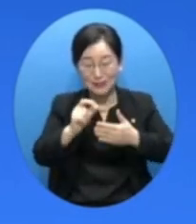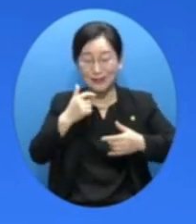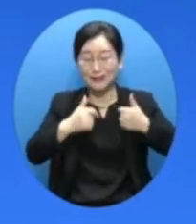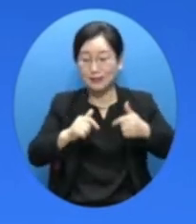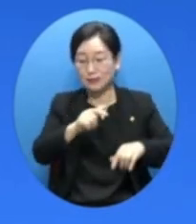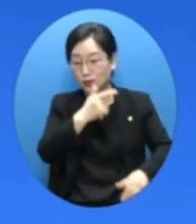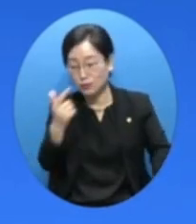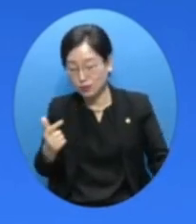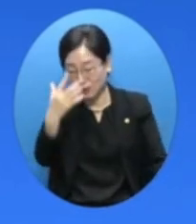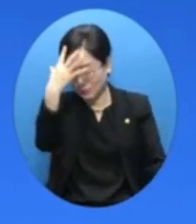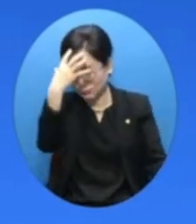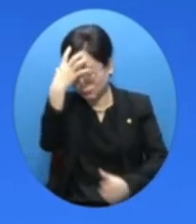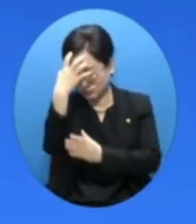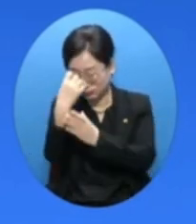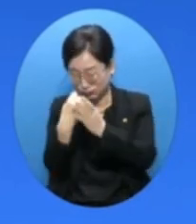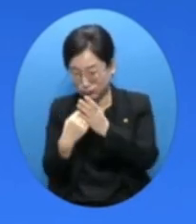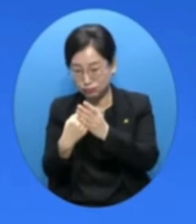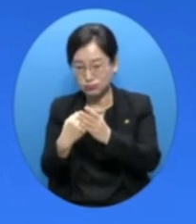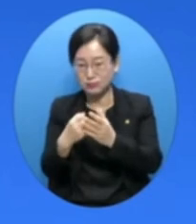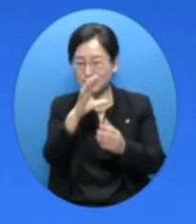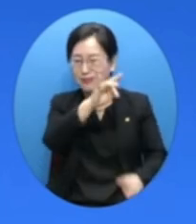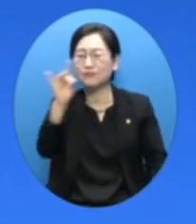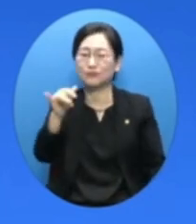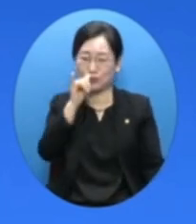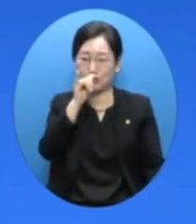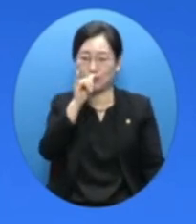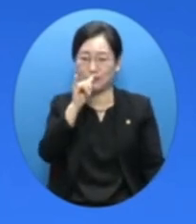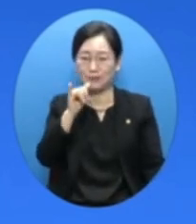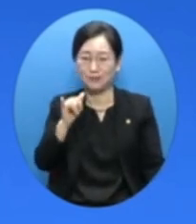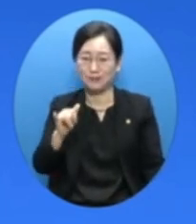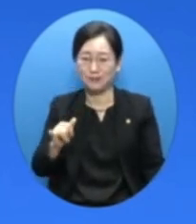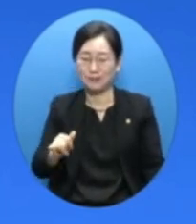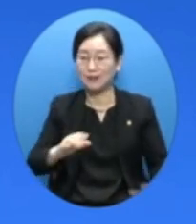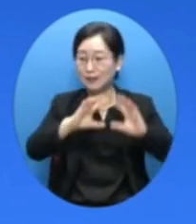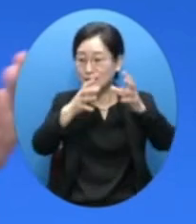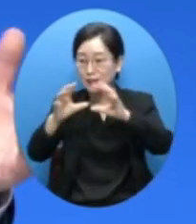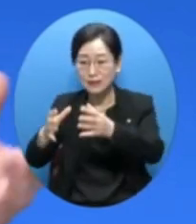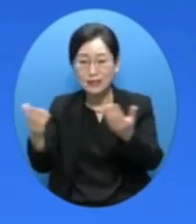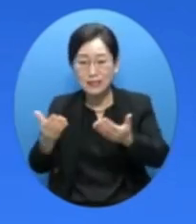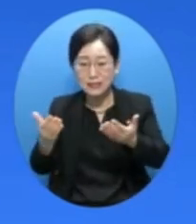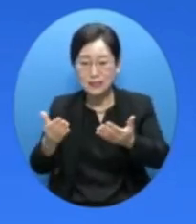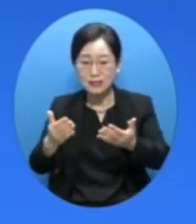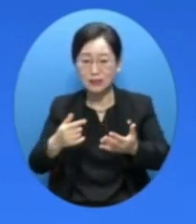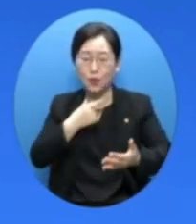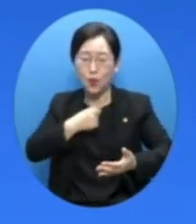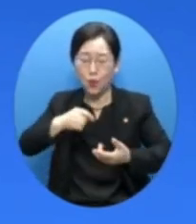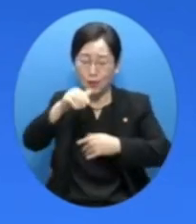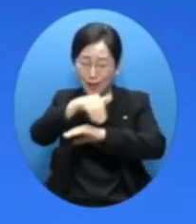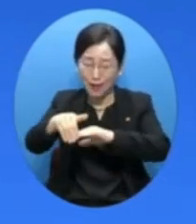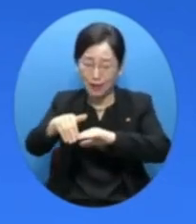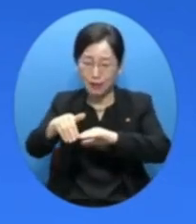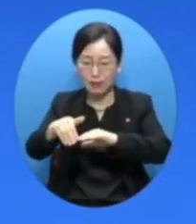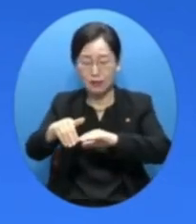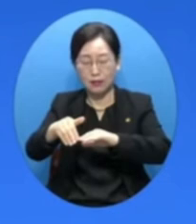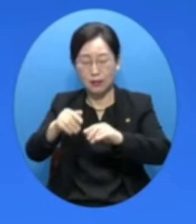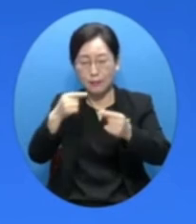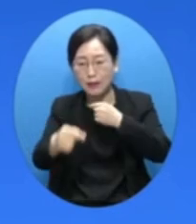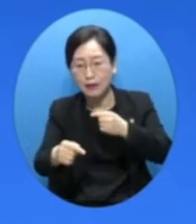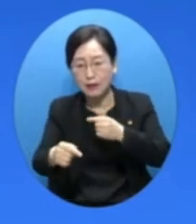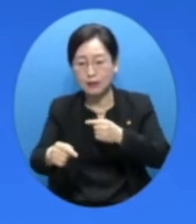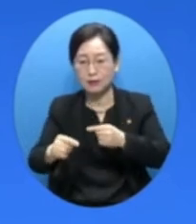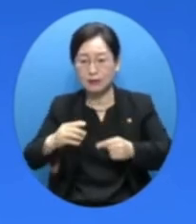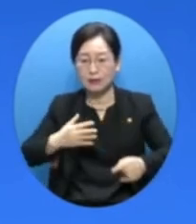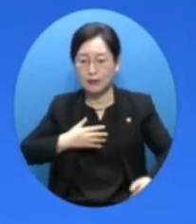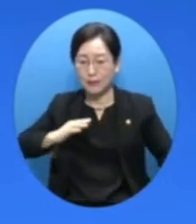괴롭고 슬퍼하는 때가 많이 있습니다. 세상 만사가 내 뜻대로 되지 않으니까 막 때때로 감정이